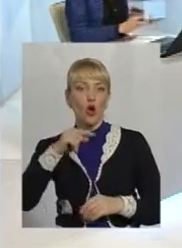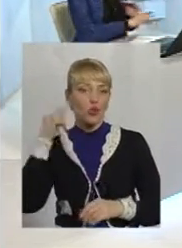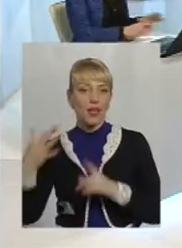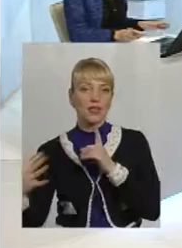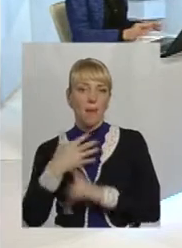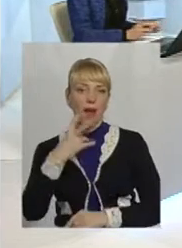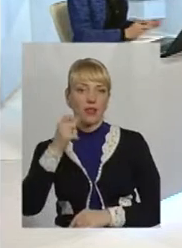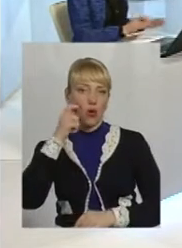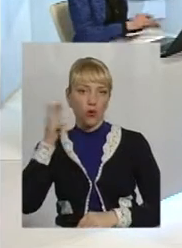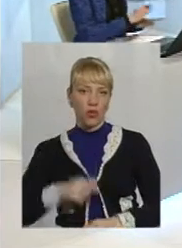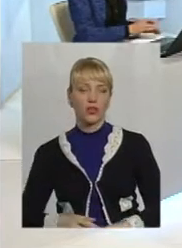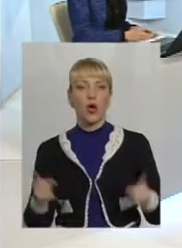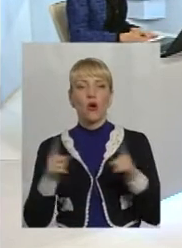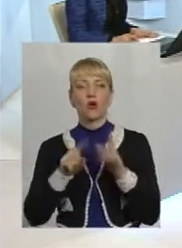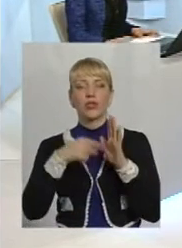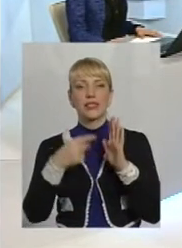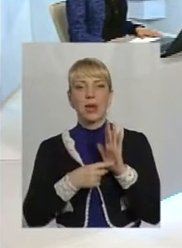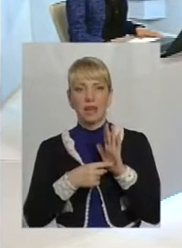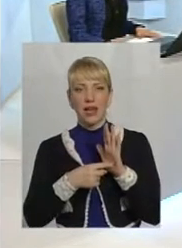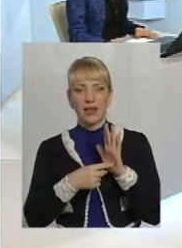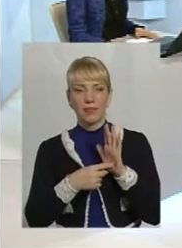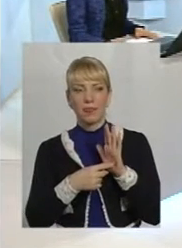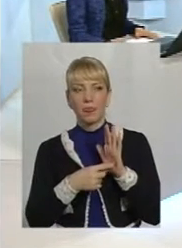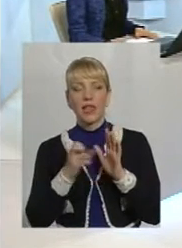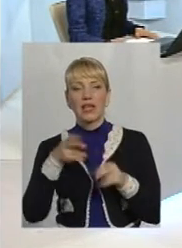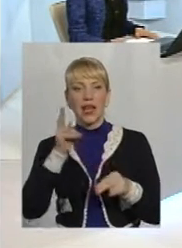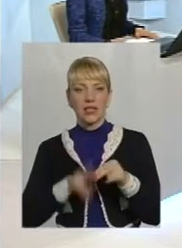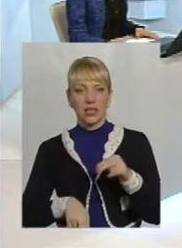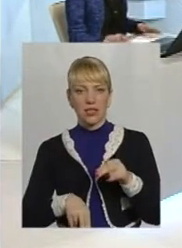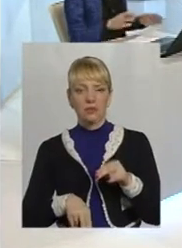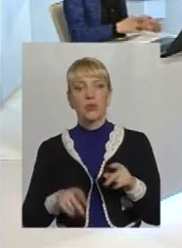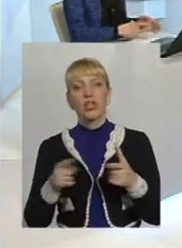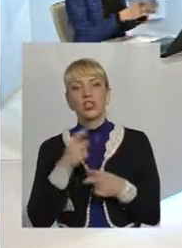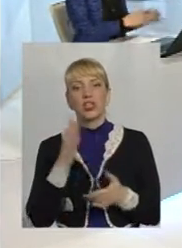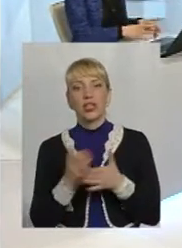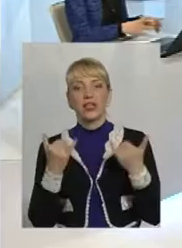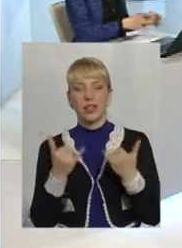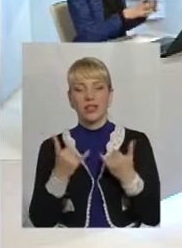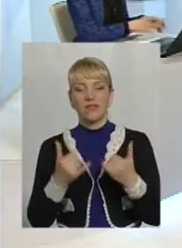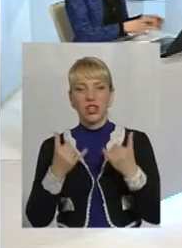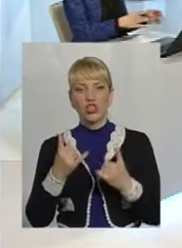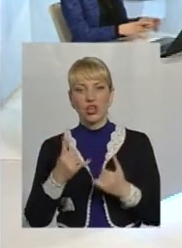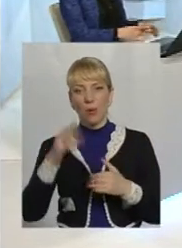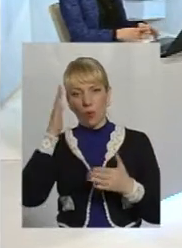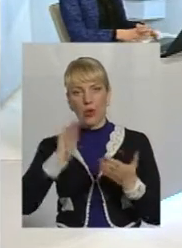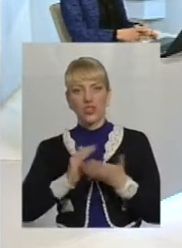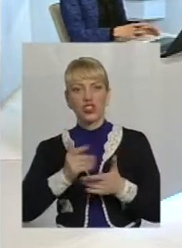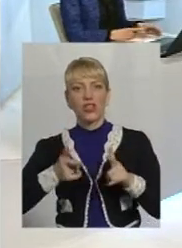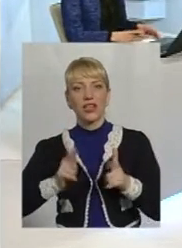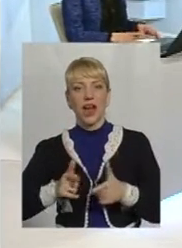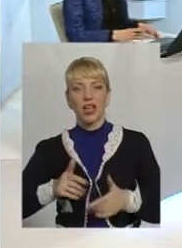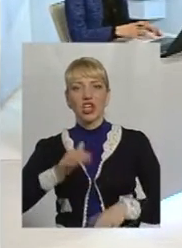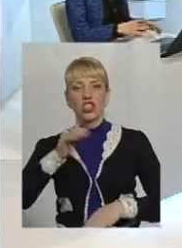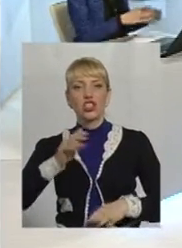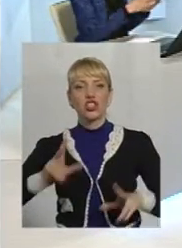Юрій Івановичу, коротке запитання на сам кінець. Чи є нині, в нинішніх політичних реаліях,